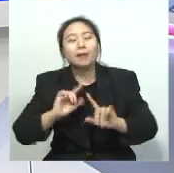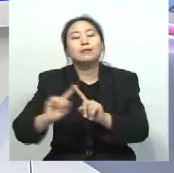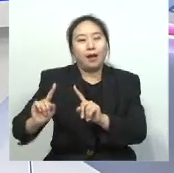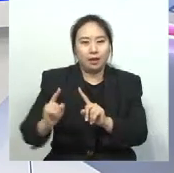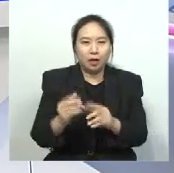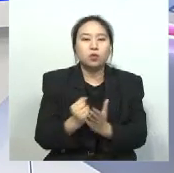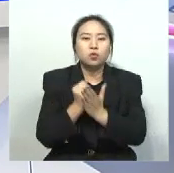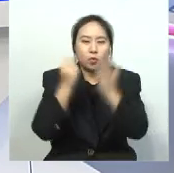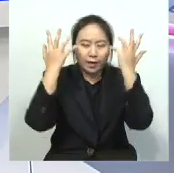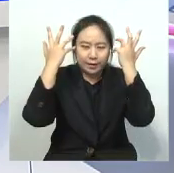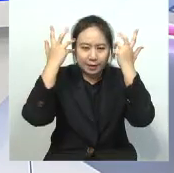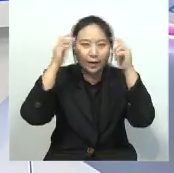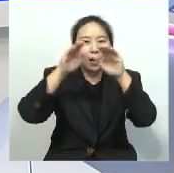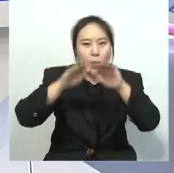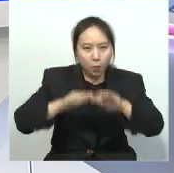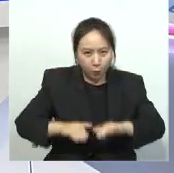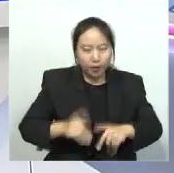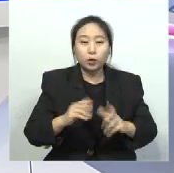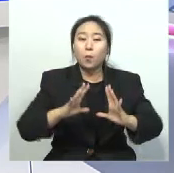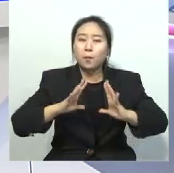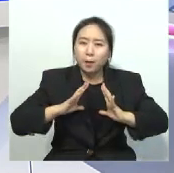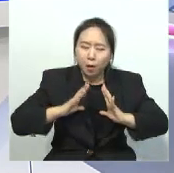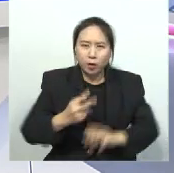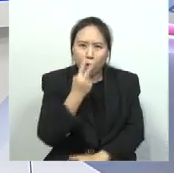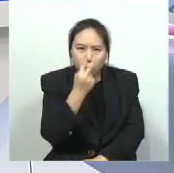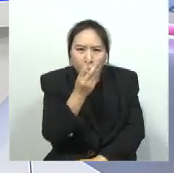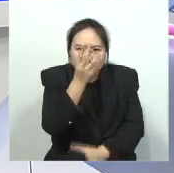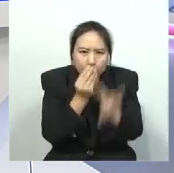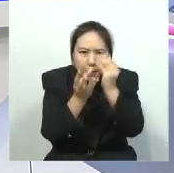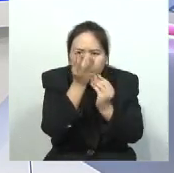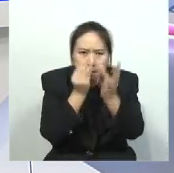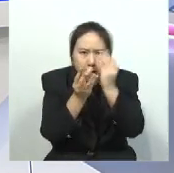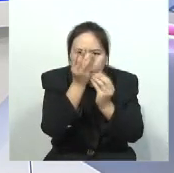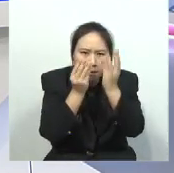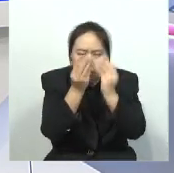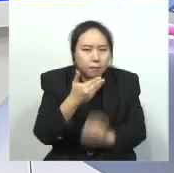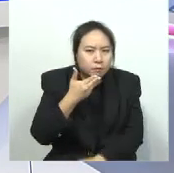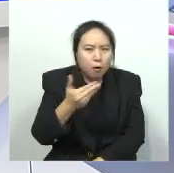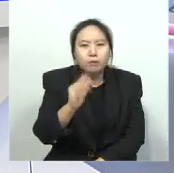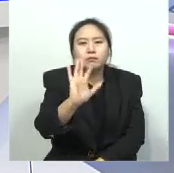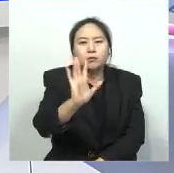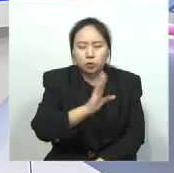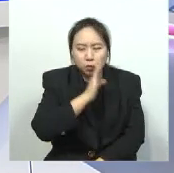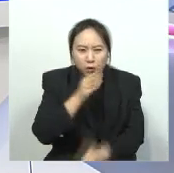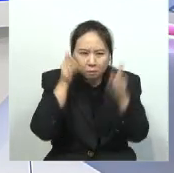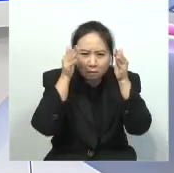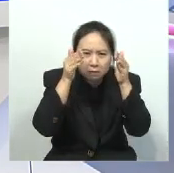ายปวดศีรษะไปได้บ้าง นะฮะก็ต้องพักผ่อนบ้างนะครับอย่าตามติดหรือว่าเกาะติดมากเกินไปเพราะว่าบางครั้งเองถ้าเกิดเวลาเรา